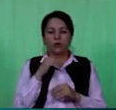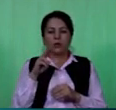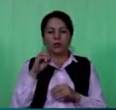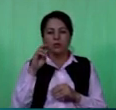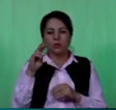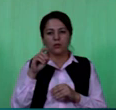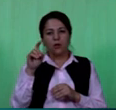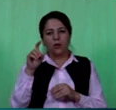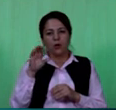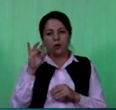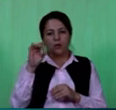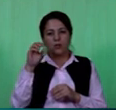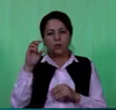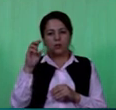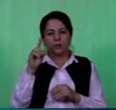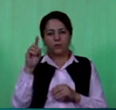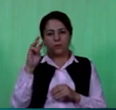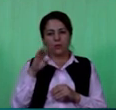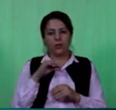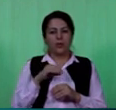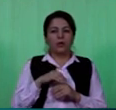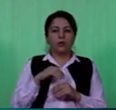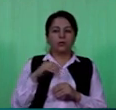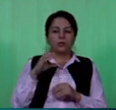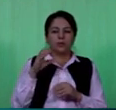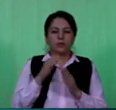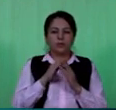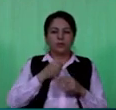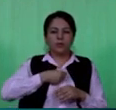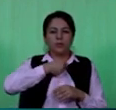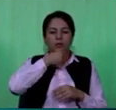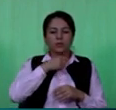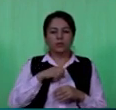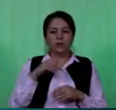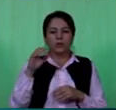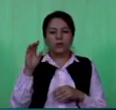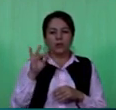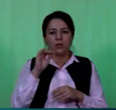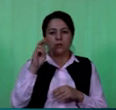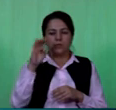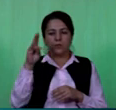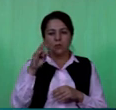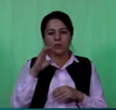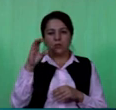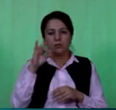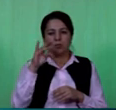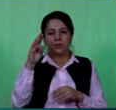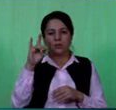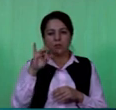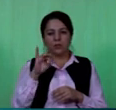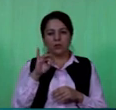абуали ибн сины на сколько лет абу али ибн сина младше аль-хорезми